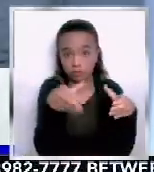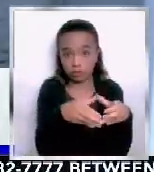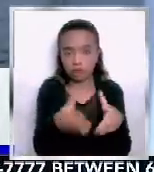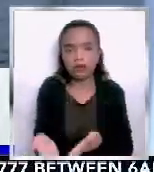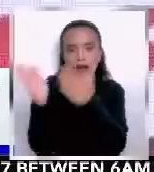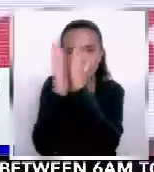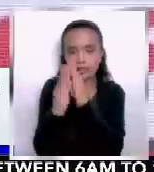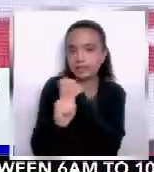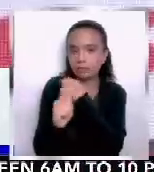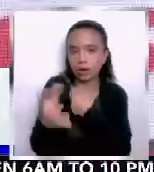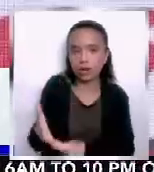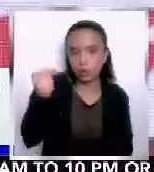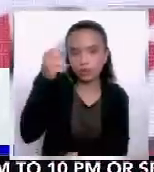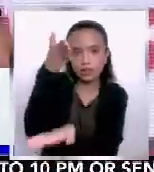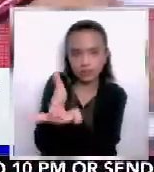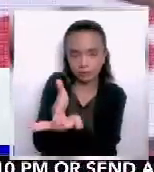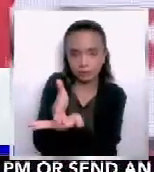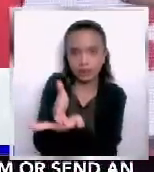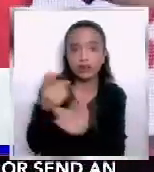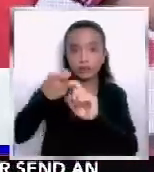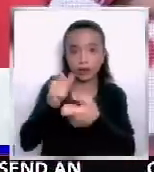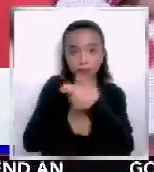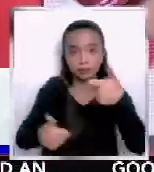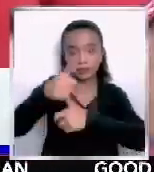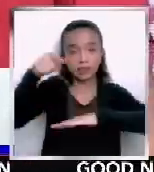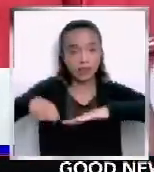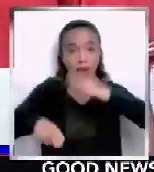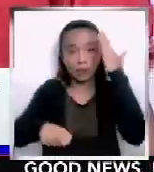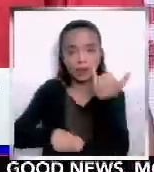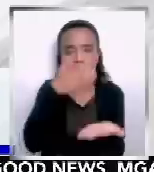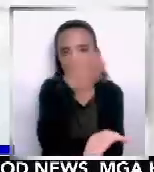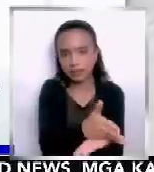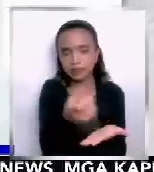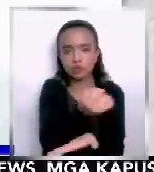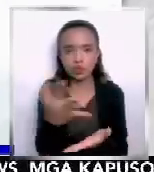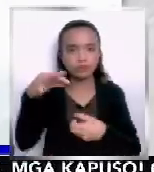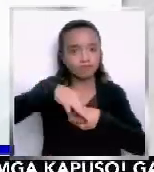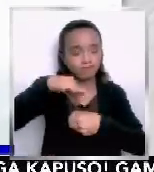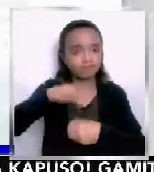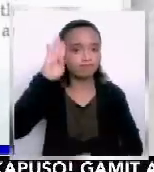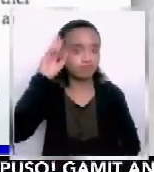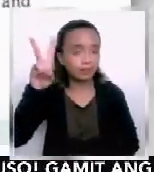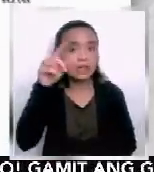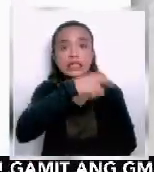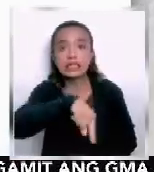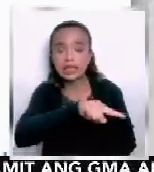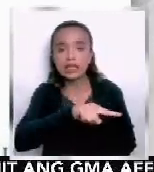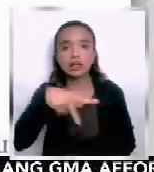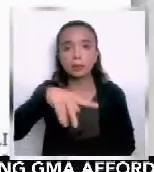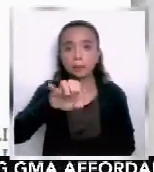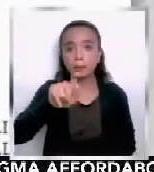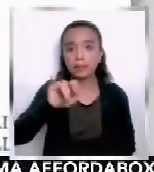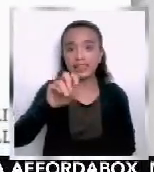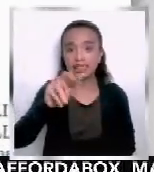sa Korte Suprema para di bilangin ang mga botong nakuha ni dating Senador Bongbong Marcos. Hinihiling kasi ng petitioners na baligtarin ng